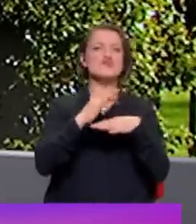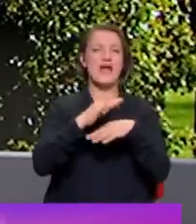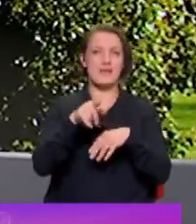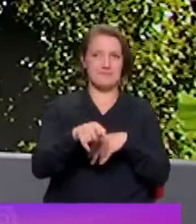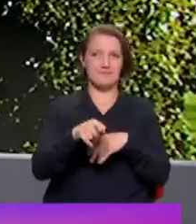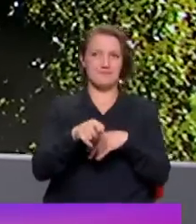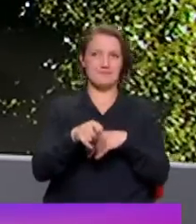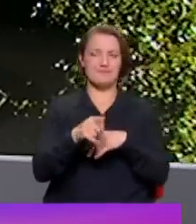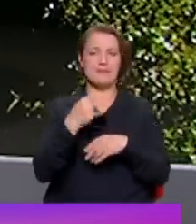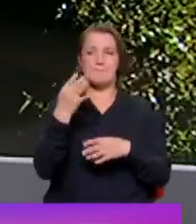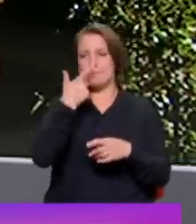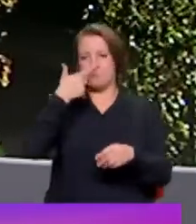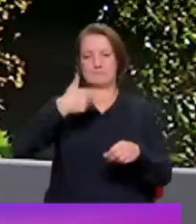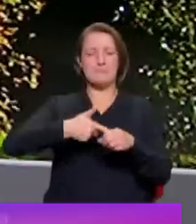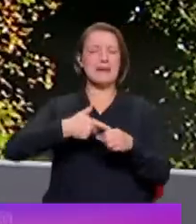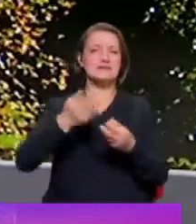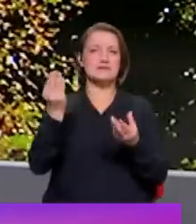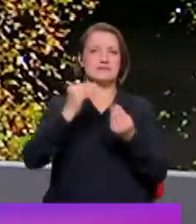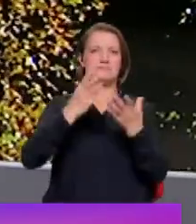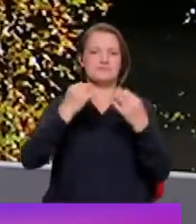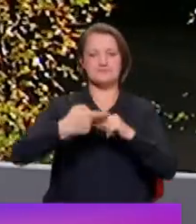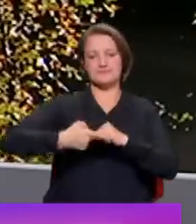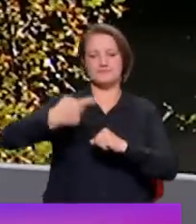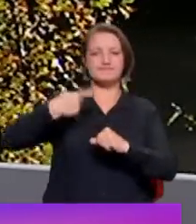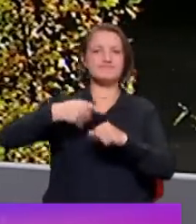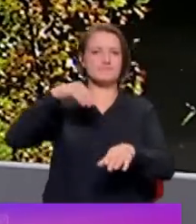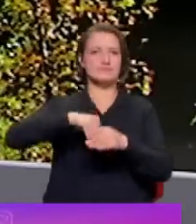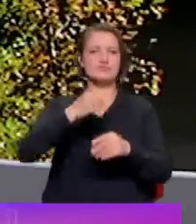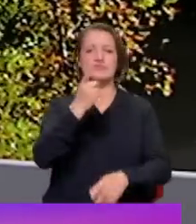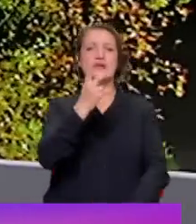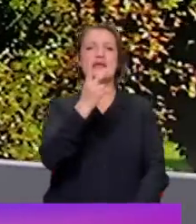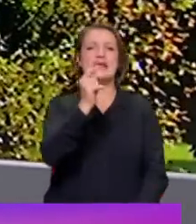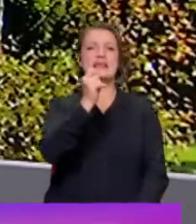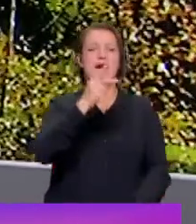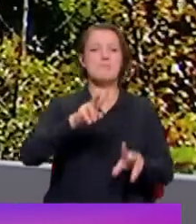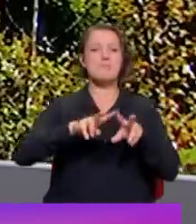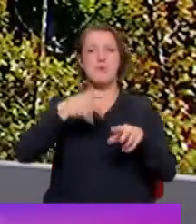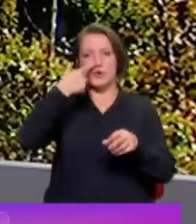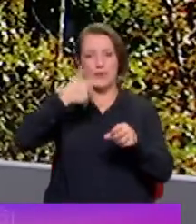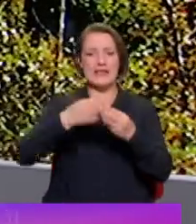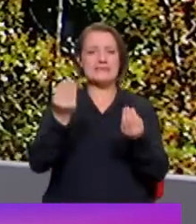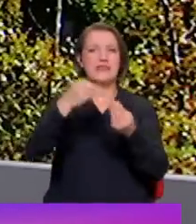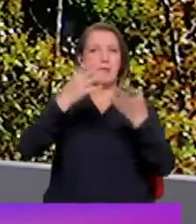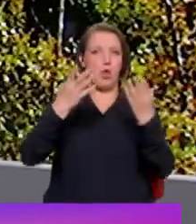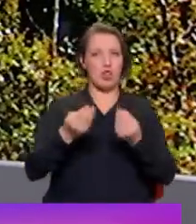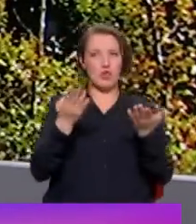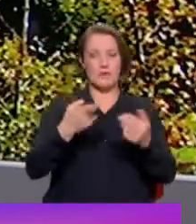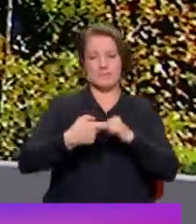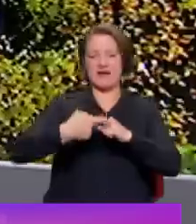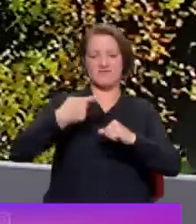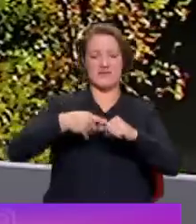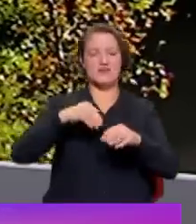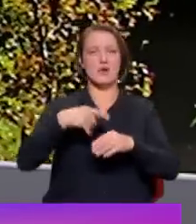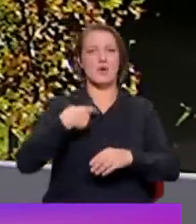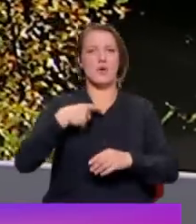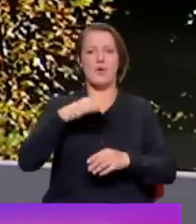itibariyle benzin zamı pompaya yansıdı geçtiğimiz hafta içerisinde 2 liranın üzerinde bir motorin zamı yine pompaya yansıdı mışı geçtiğimiz hafta